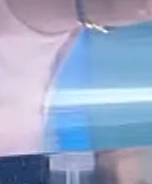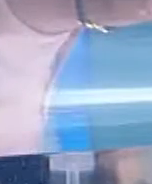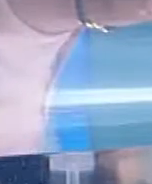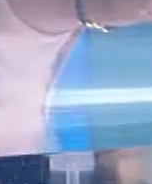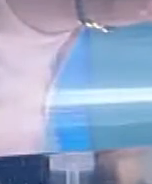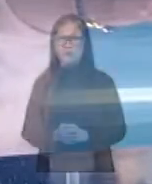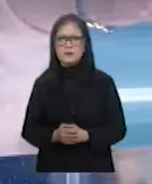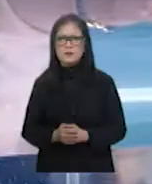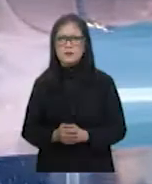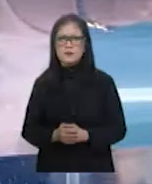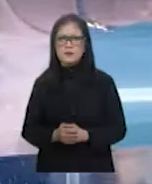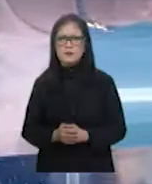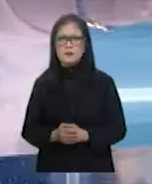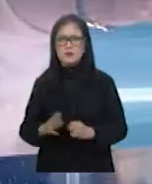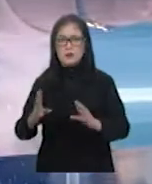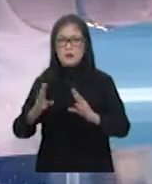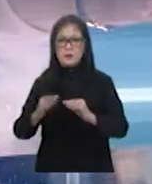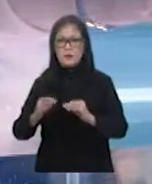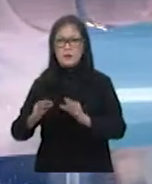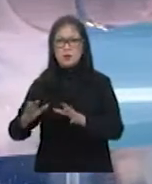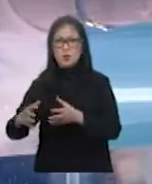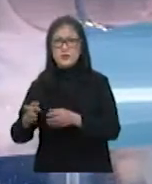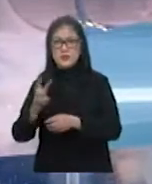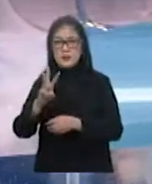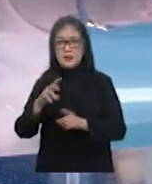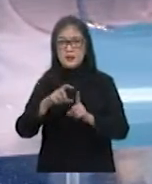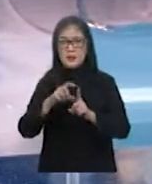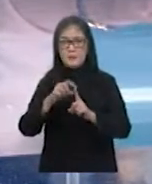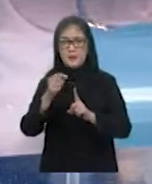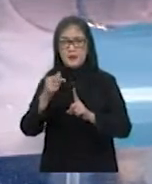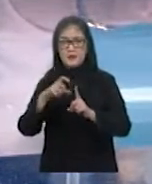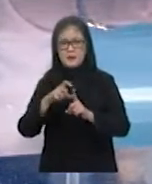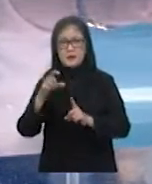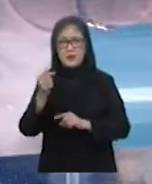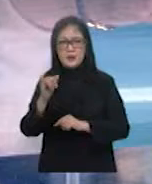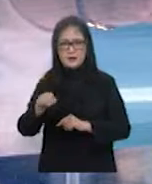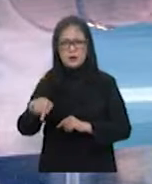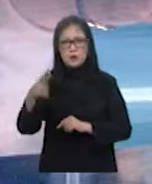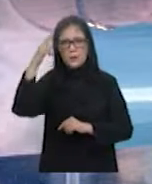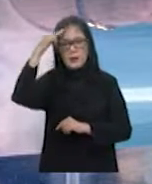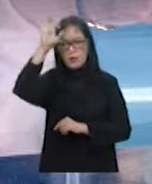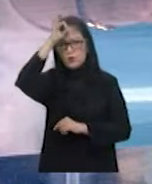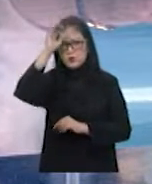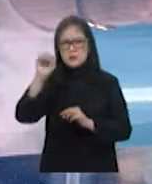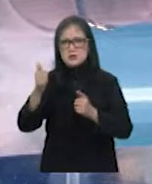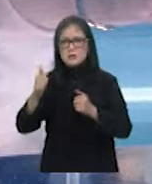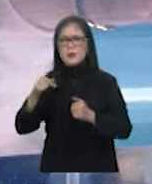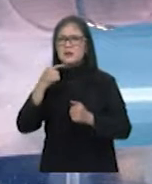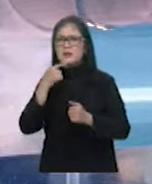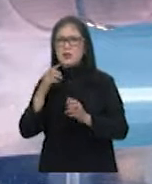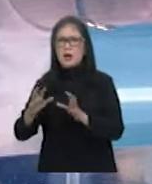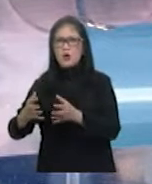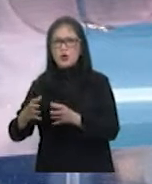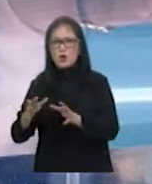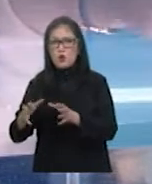Kembali bersama kami, Mirsa, dalam rapat dengar pendapat dengan Komisi 3 DPR RI, Kapolri sempat dicecar sejumlah pertanyaan oleh anggota